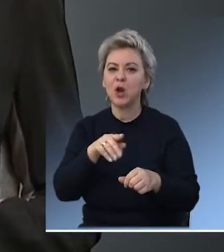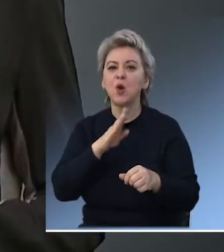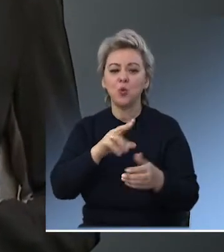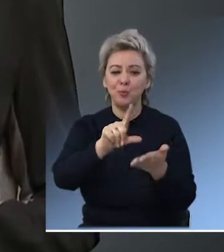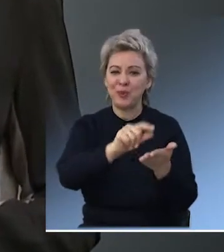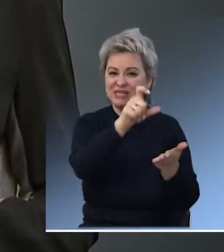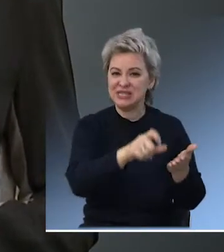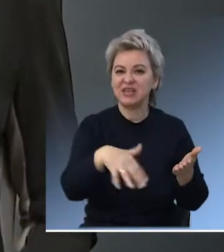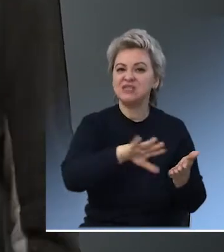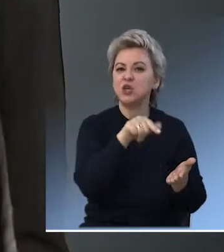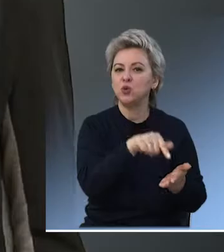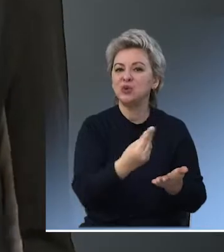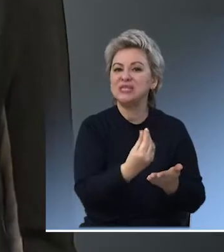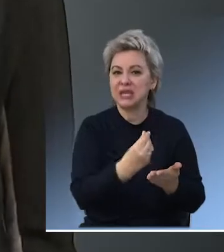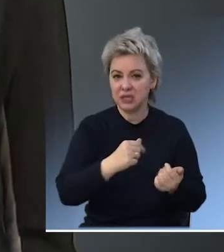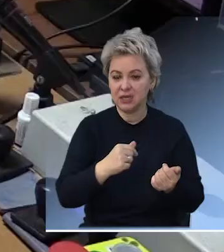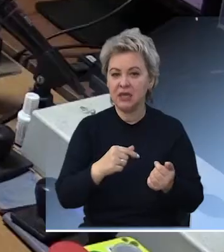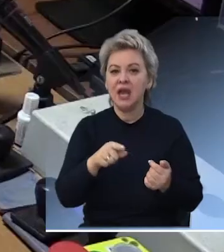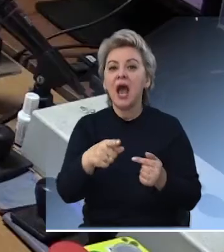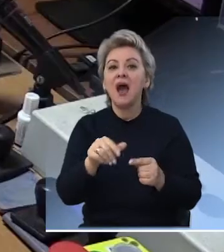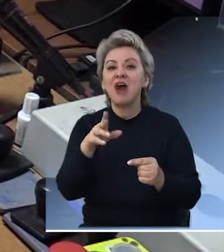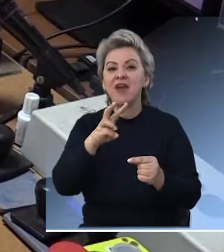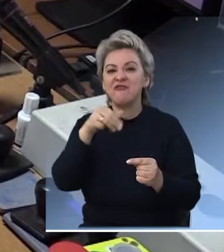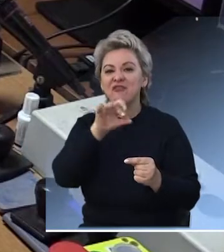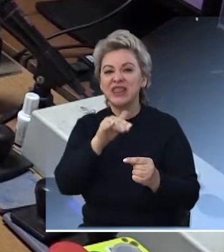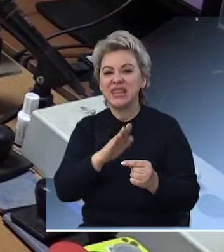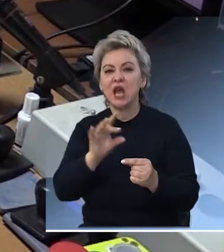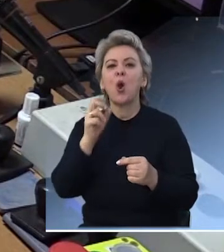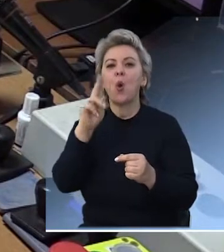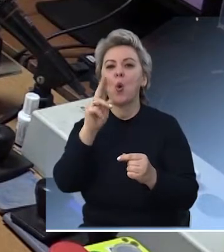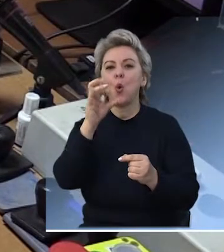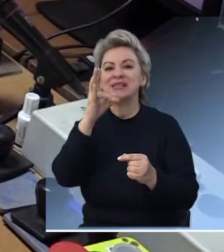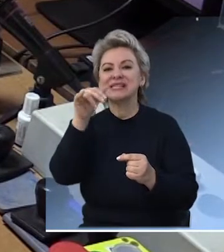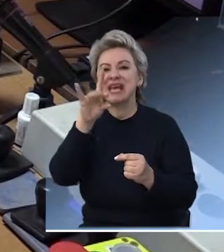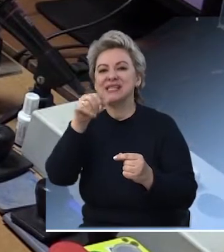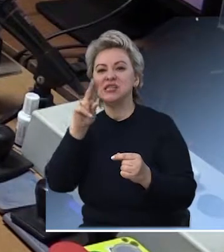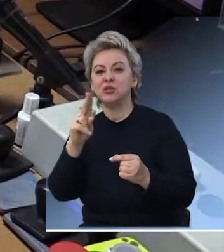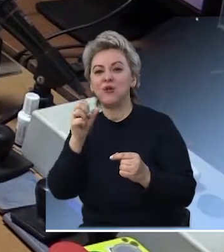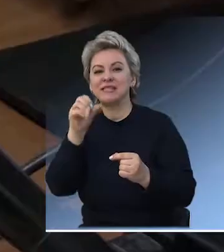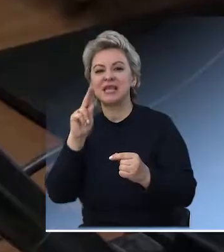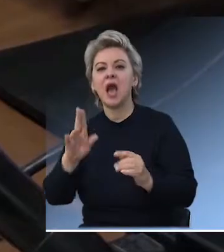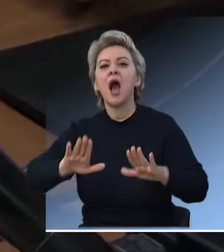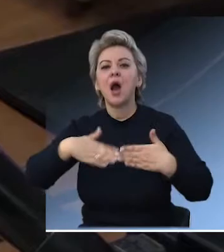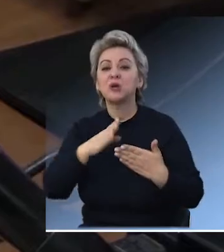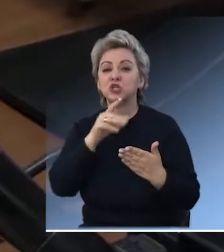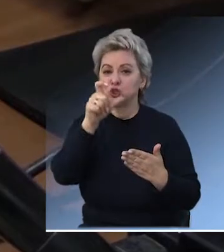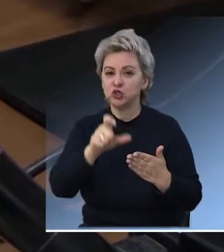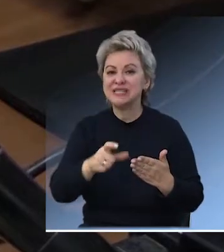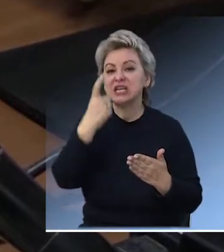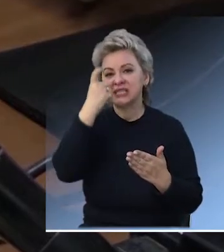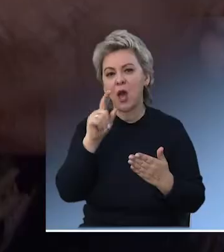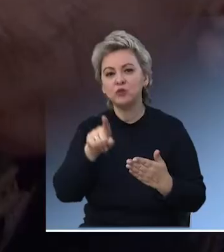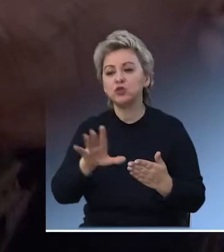забрала у пенсионерки все ее сбережения. В отдел МВД России по Константиновскому району обратилась местная жительница